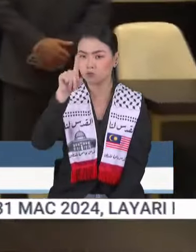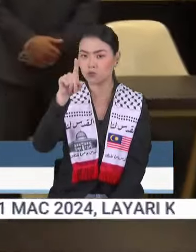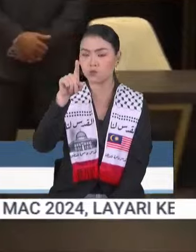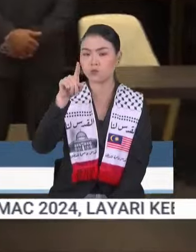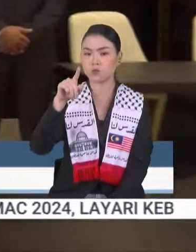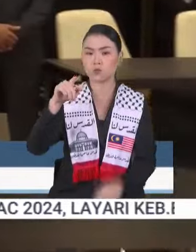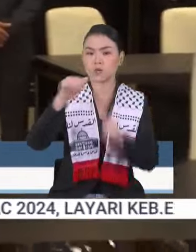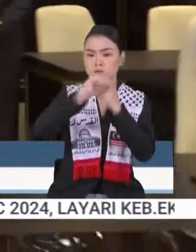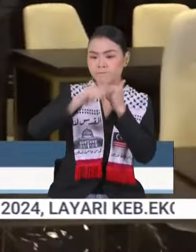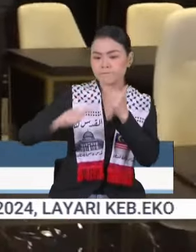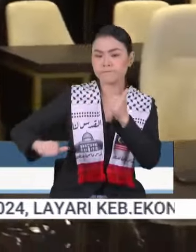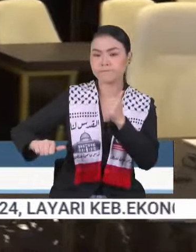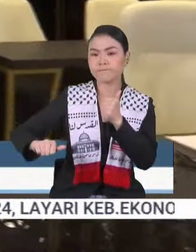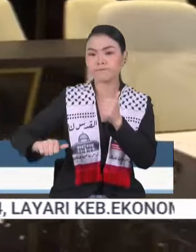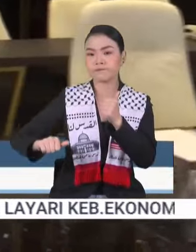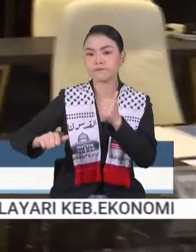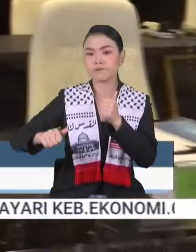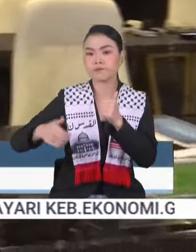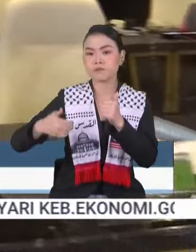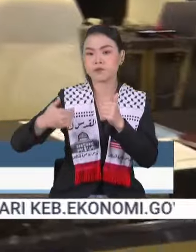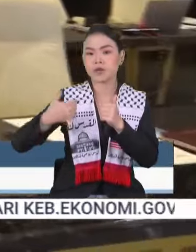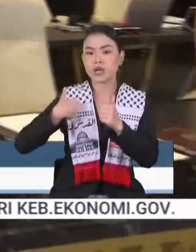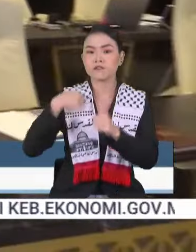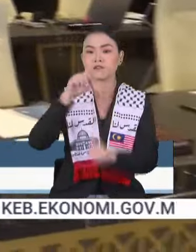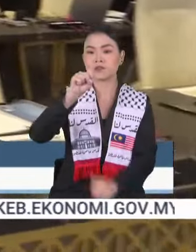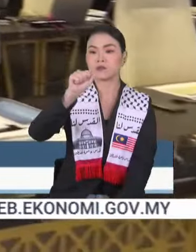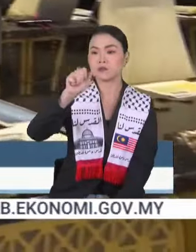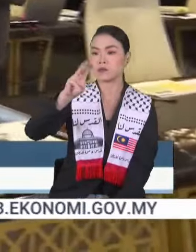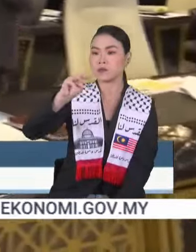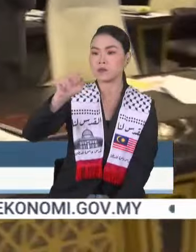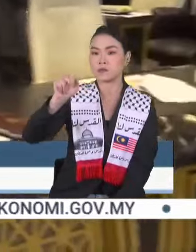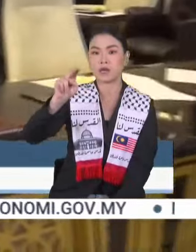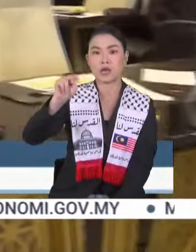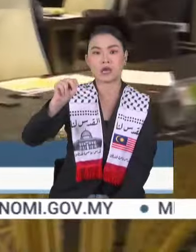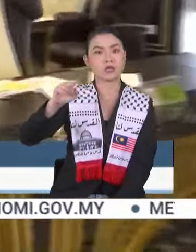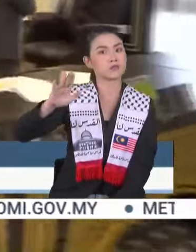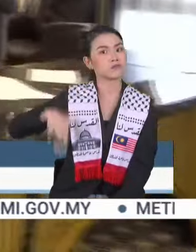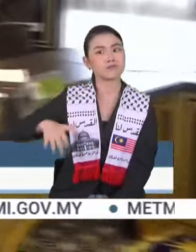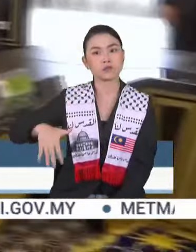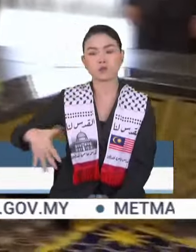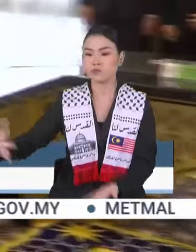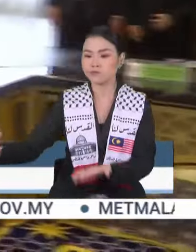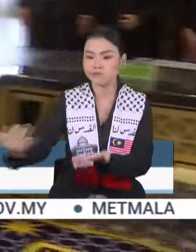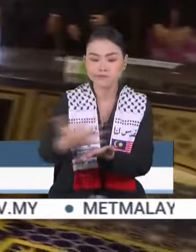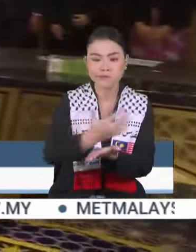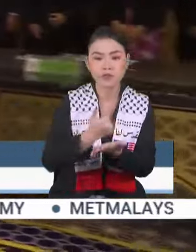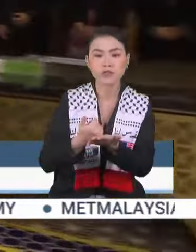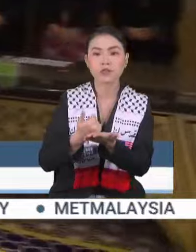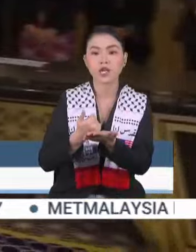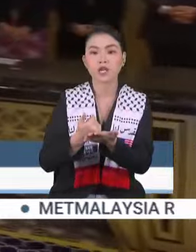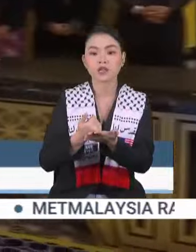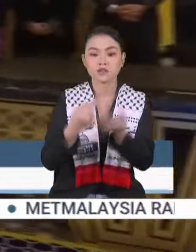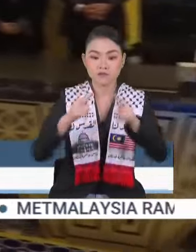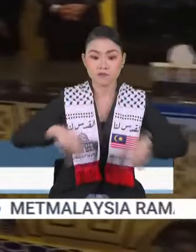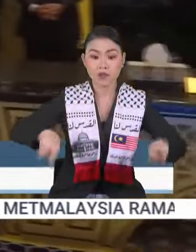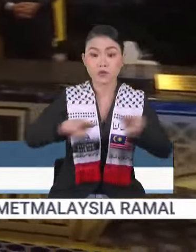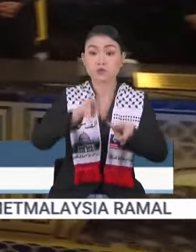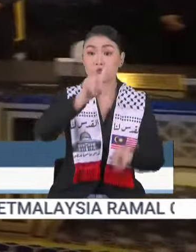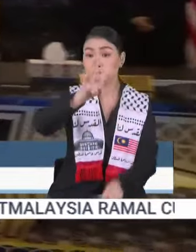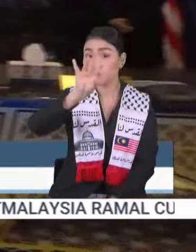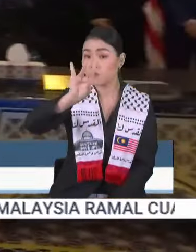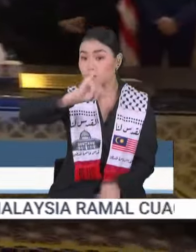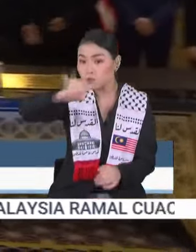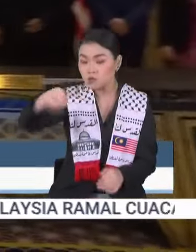berkuasa tempatan yang mempunyai saman tertunggak yang tidak terkutip berjumlah 38 juta sejak tahun